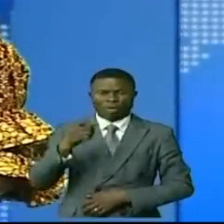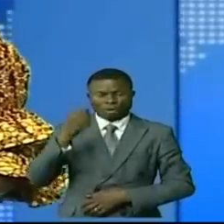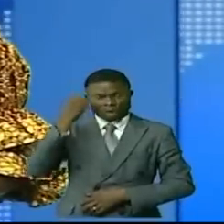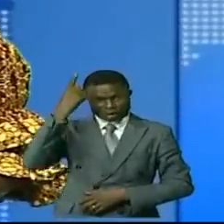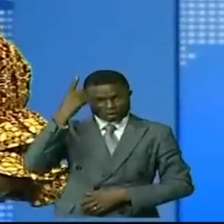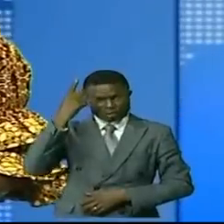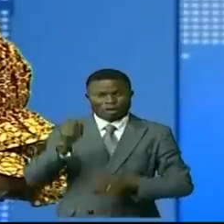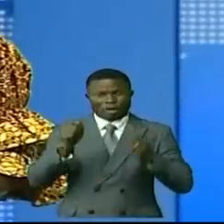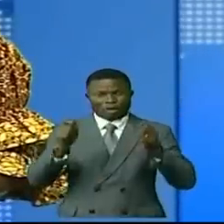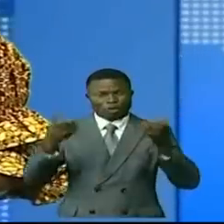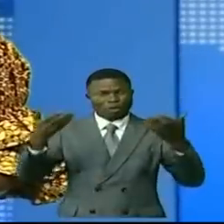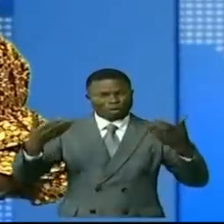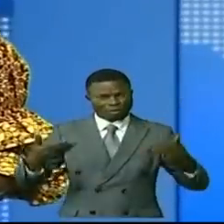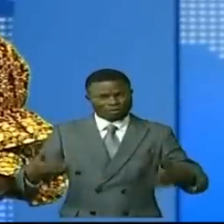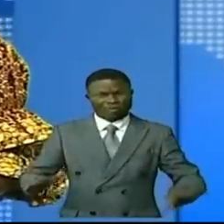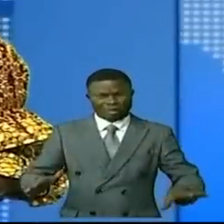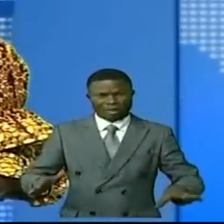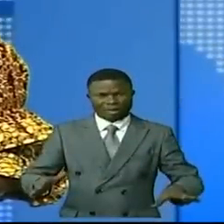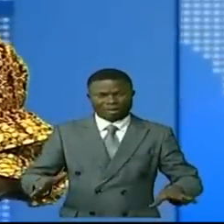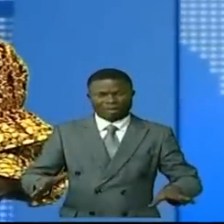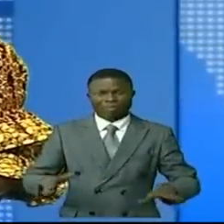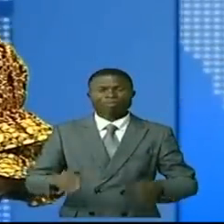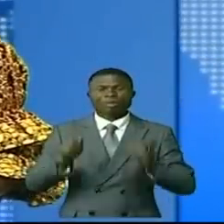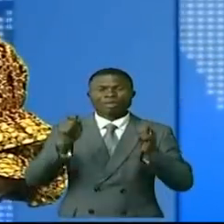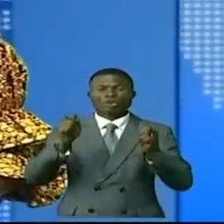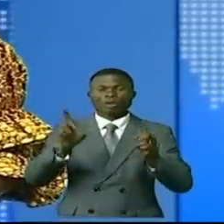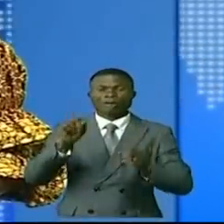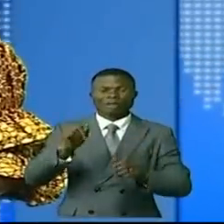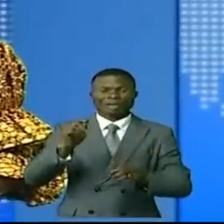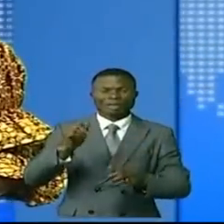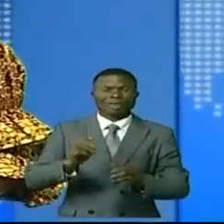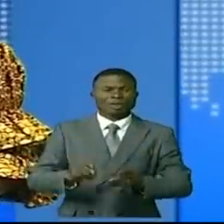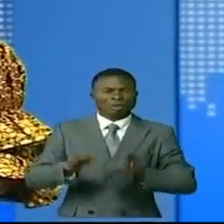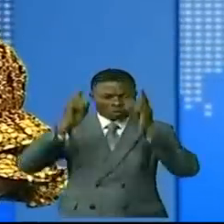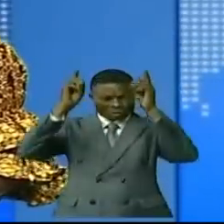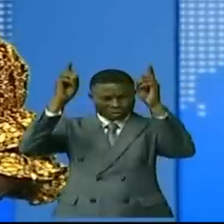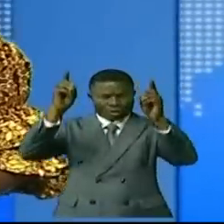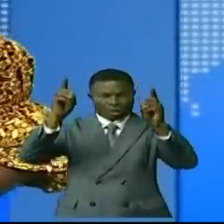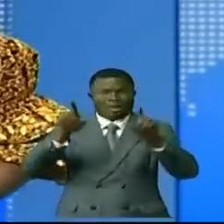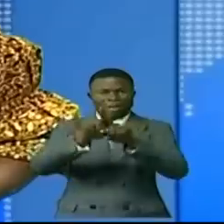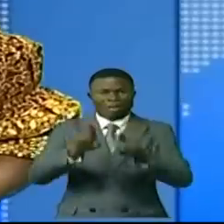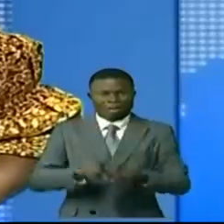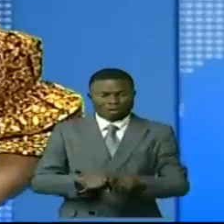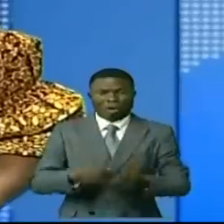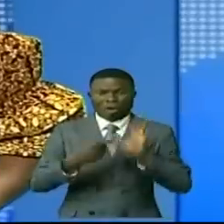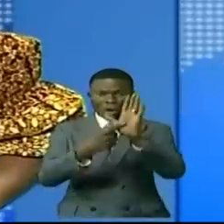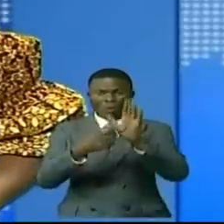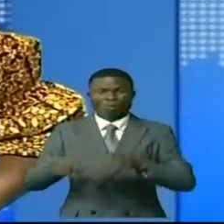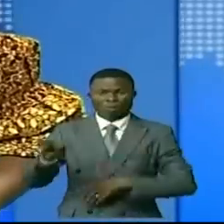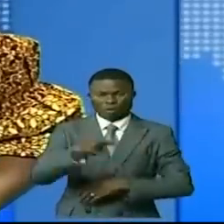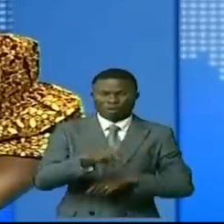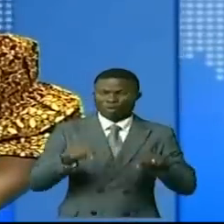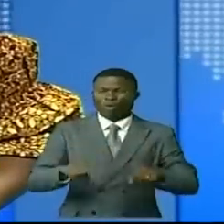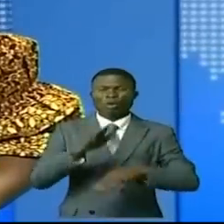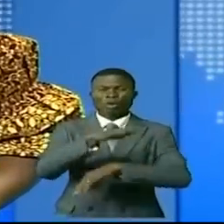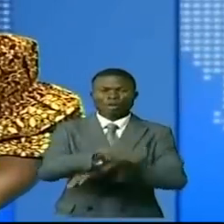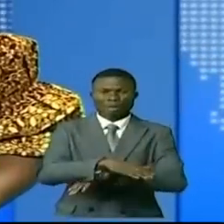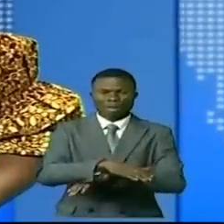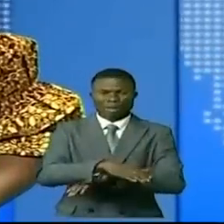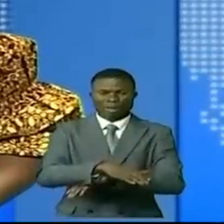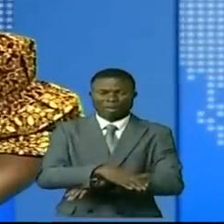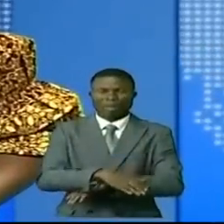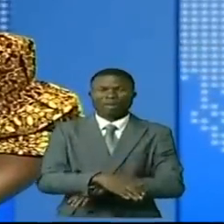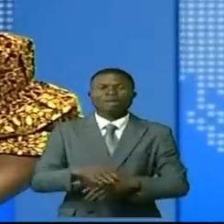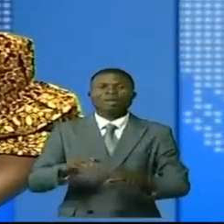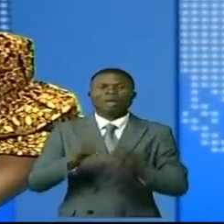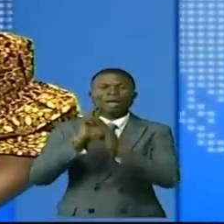c'est ce qui va décaler notre édition du journal de 20h. Mais aussi, vous suivrez encore ce soir l'intégralité du